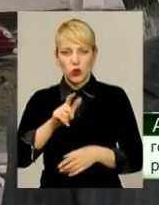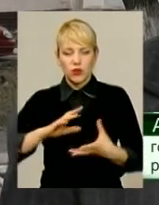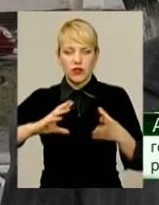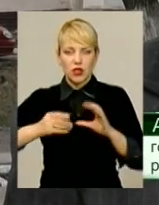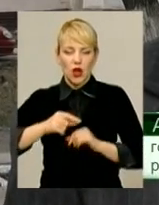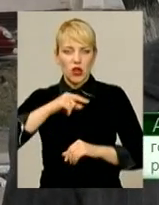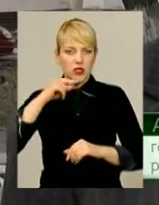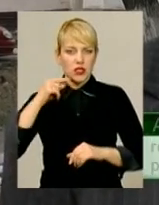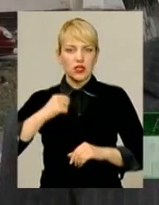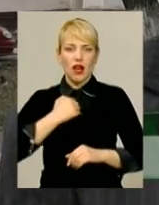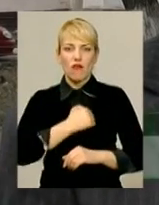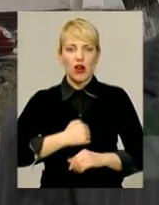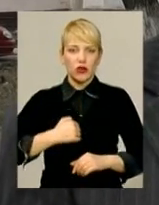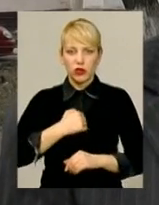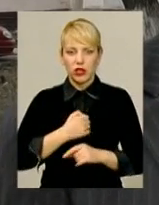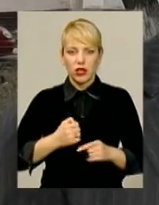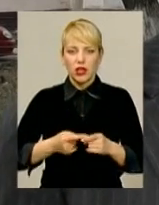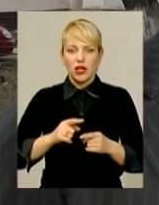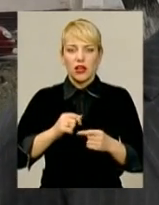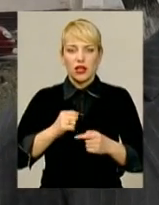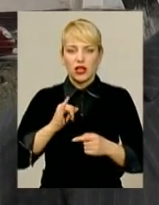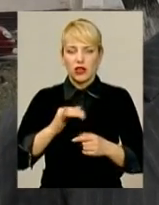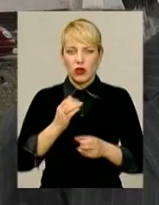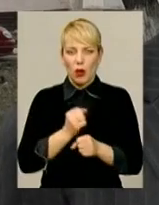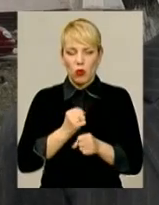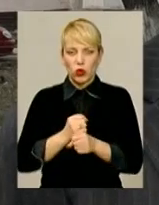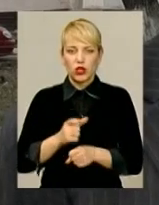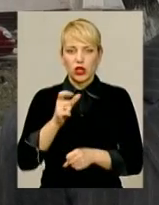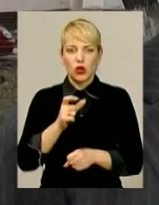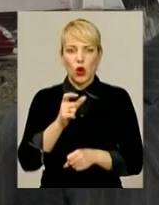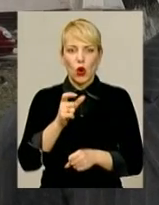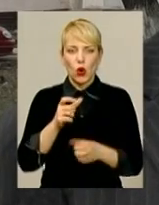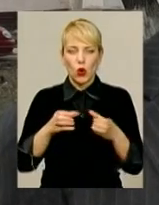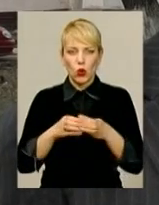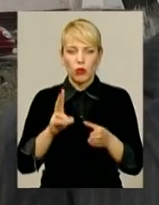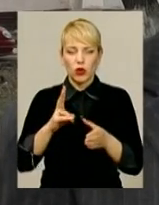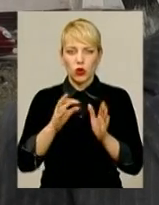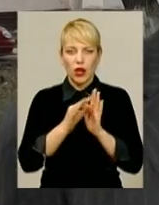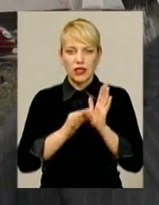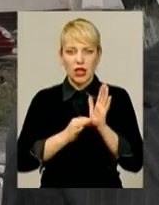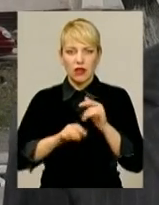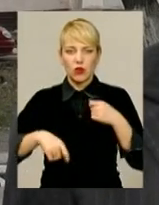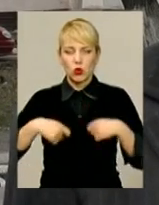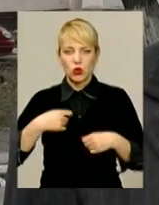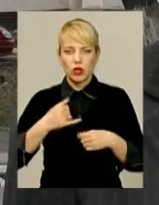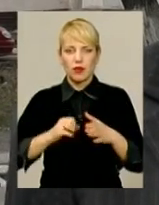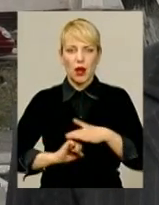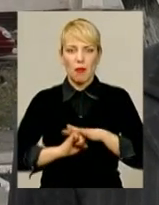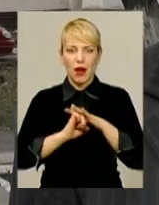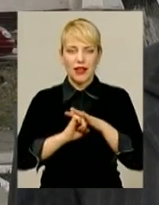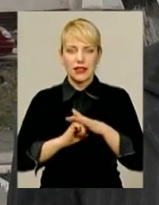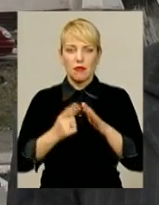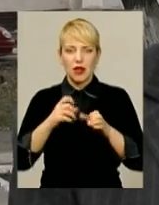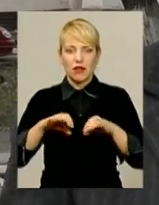агресії. Після цього у нас працює група, яка займається оцінкою ущерба. Тобто на базі першого рішення оцінки